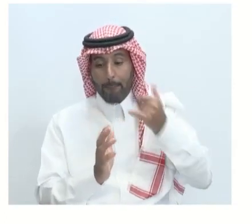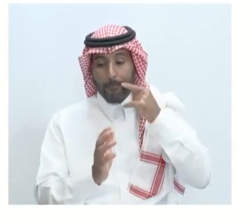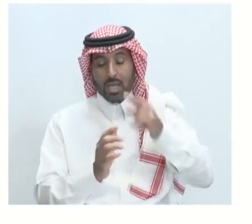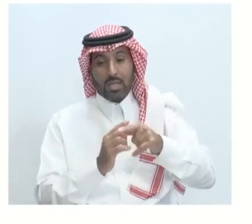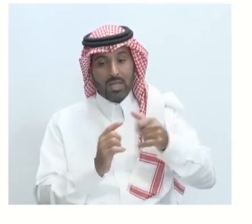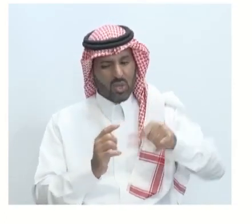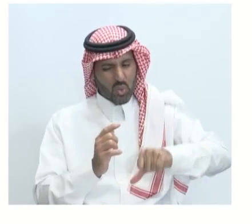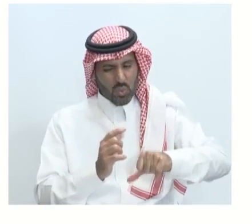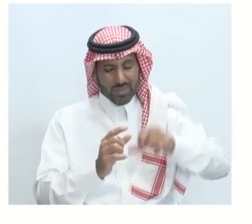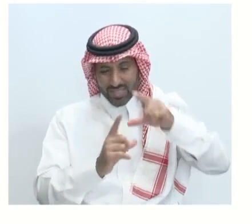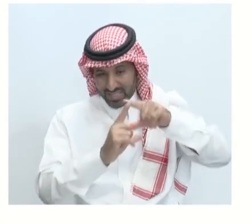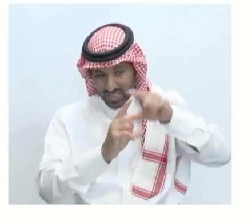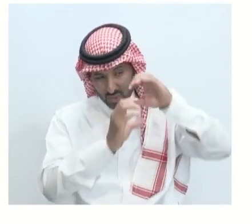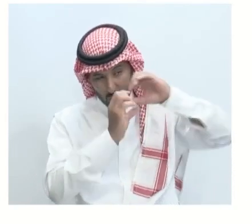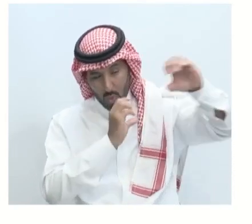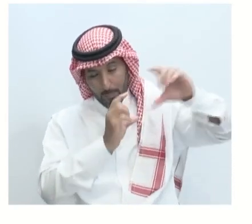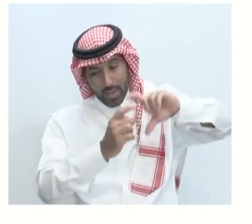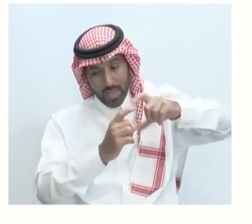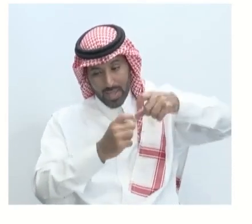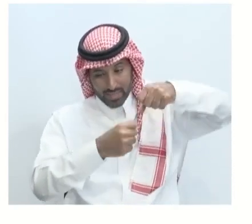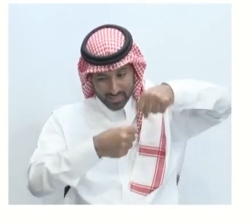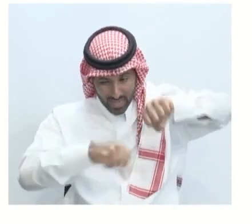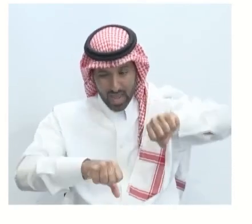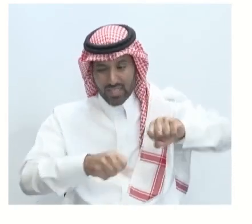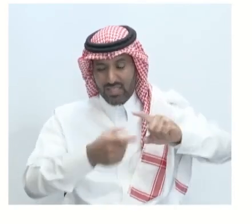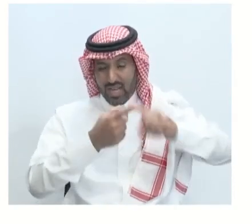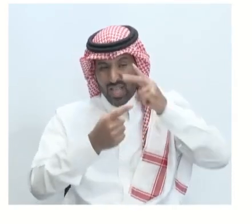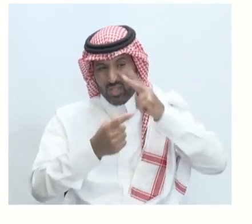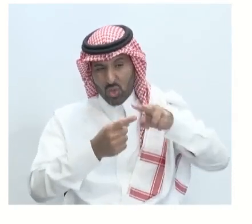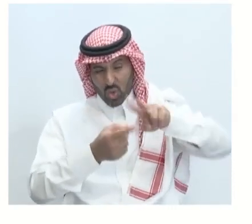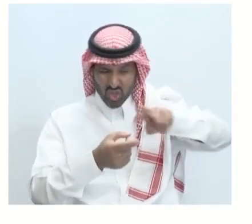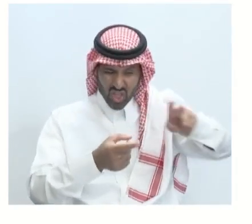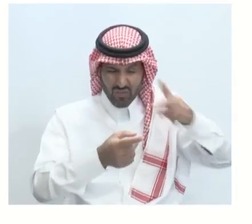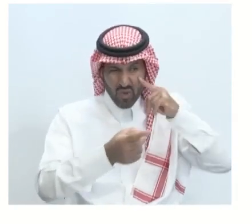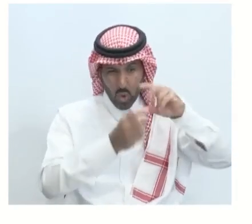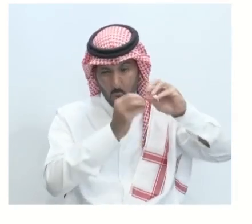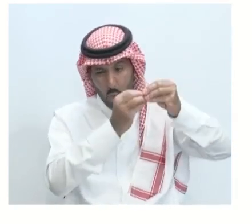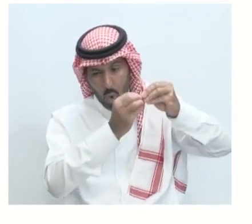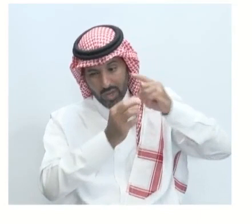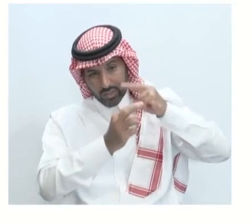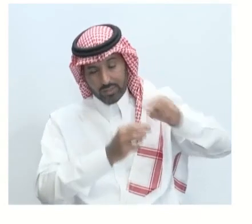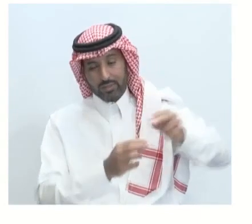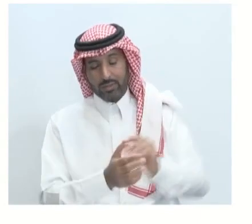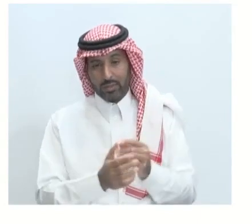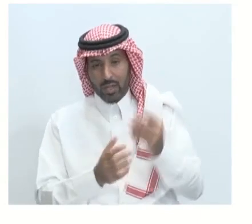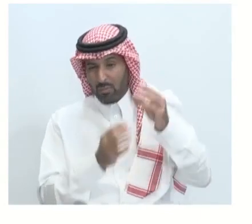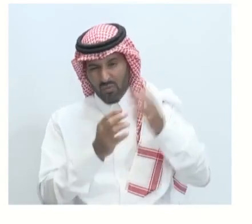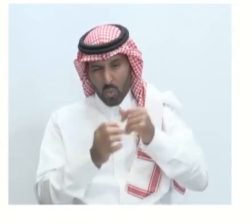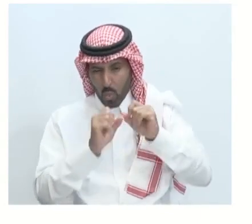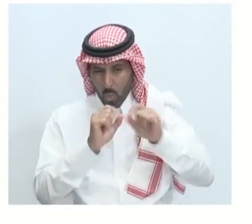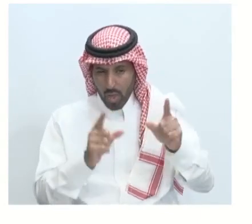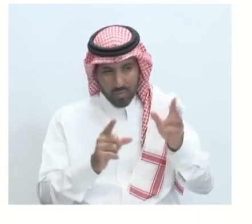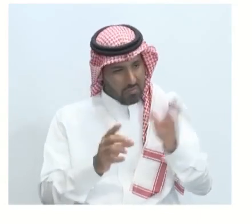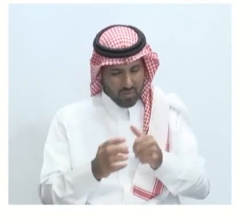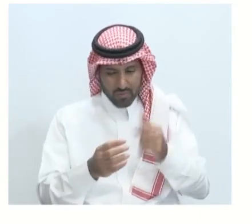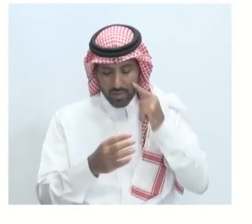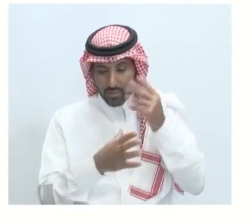الكاسر هو الزيغ اللوني وهو من العيوب المتعلقه بالعدسات عموما وتتلخص فكرتهم في